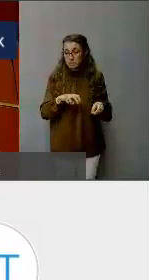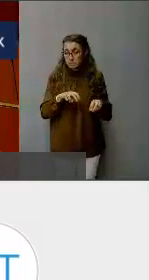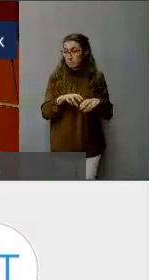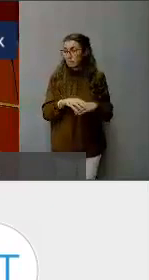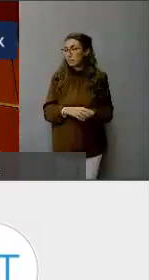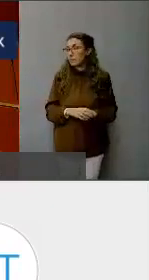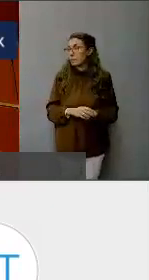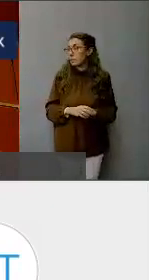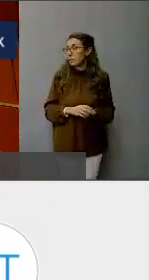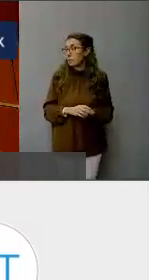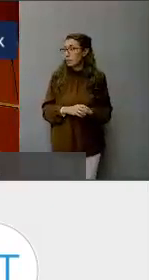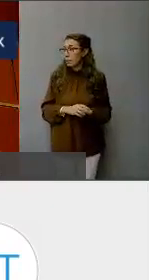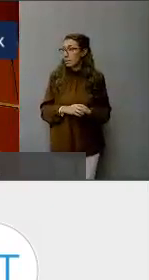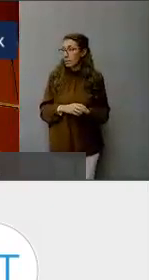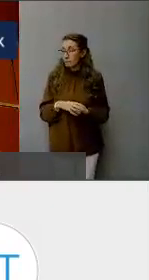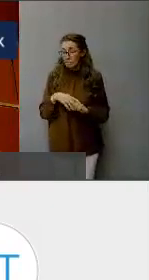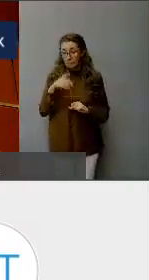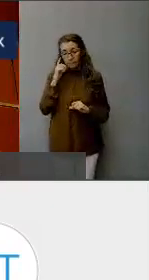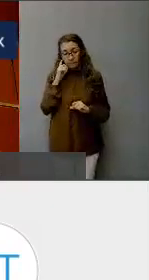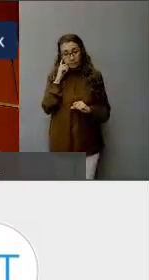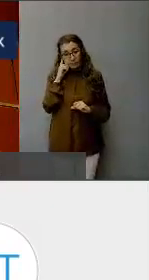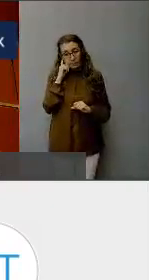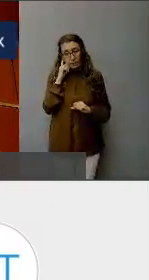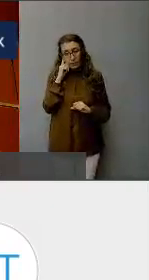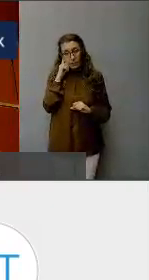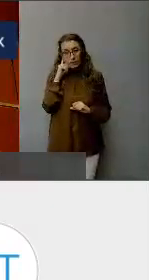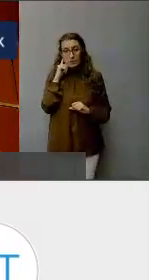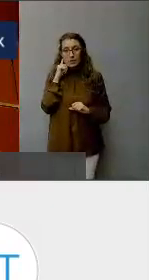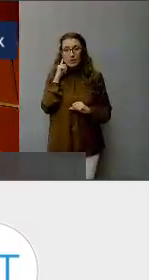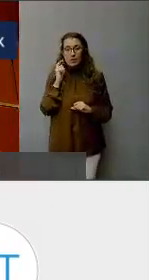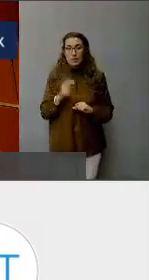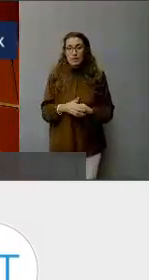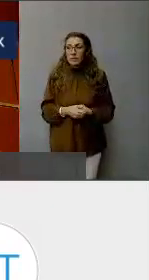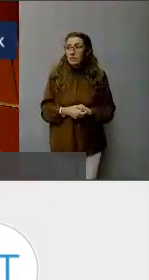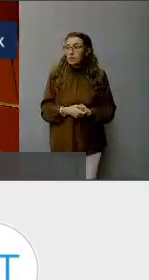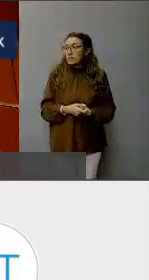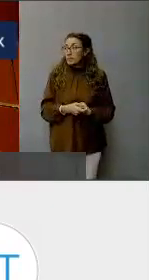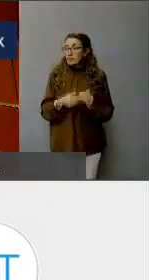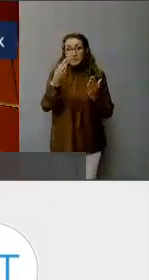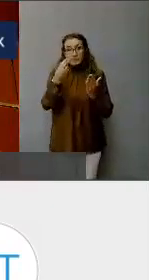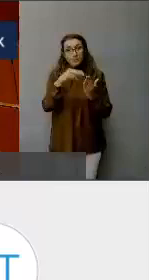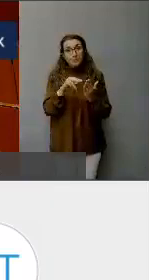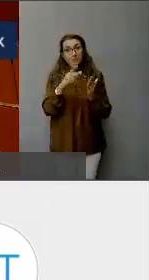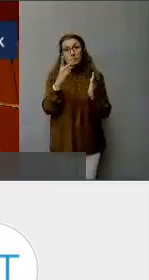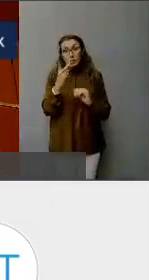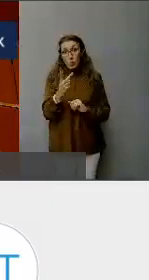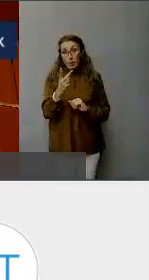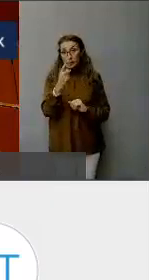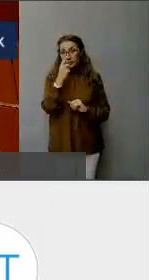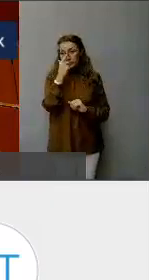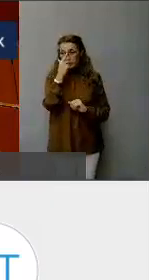alla qualità di imprenditore agricolo professionale l'emendamento numero 2 invece